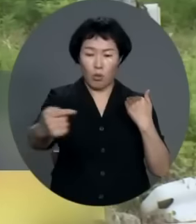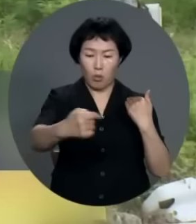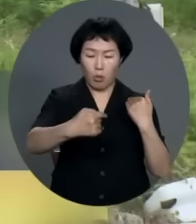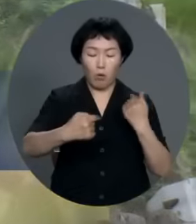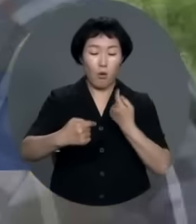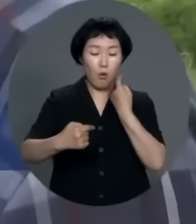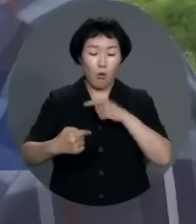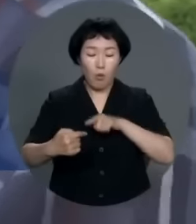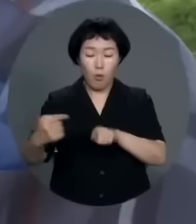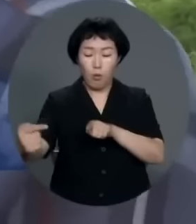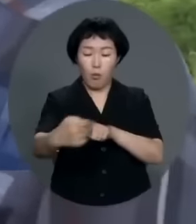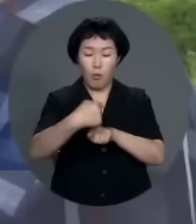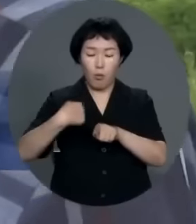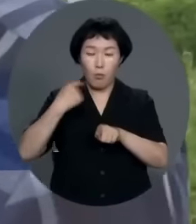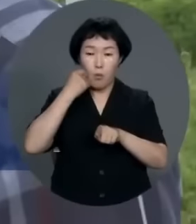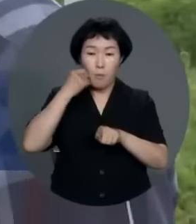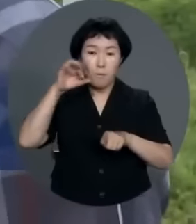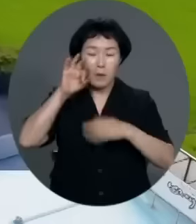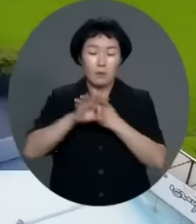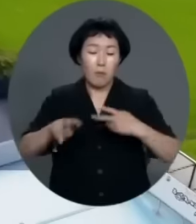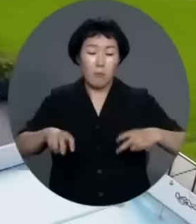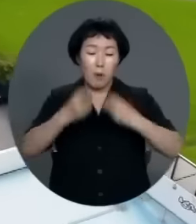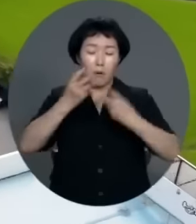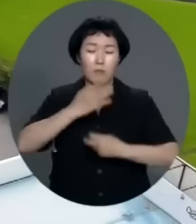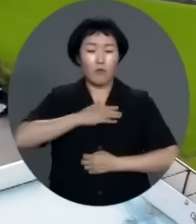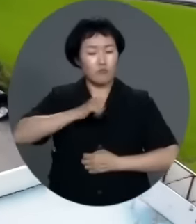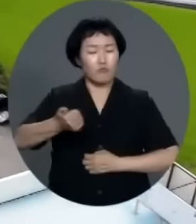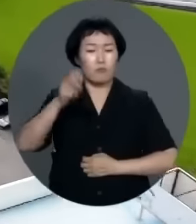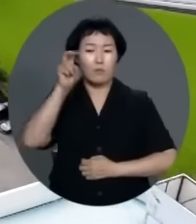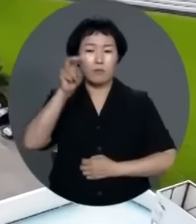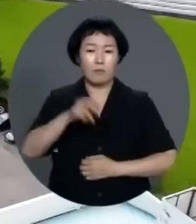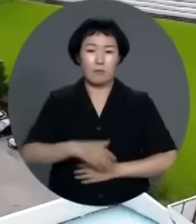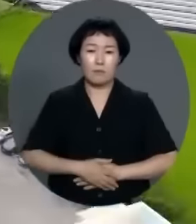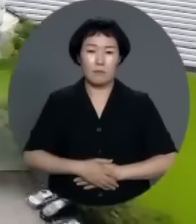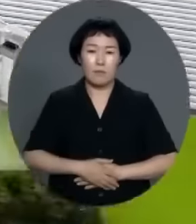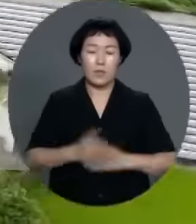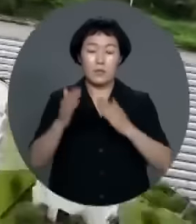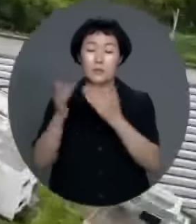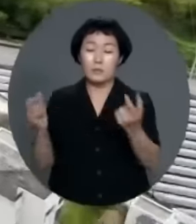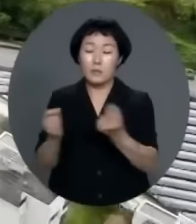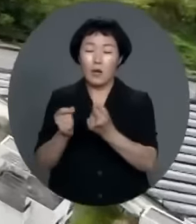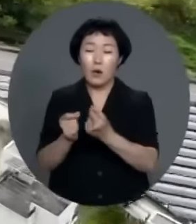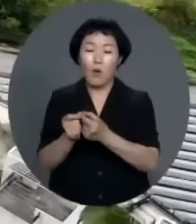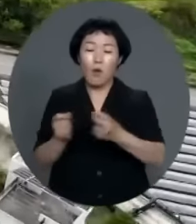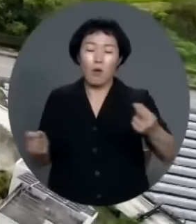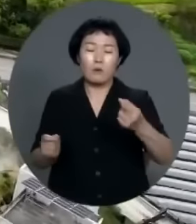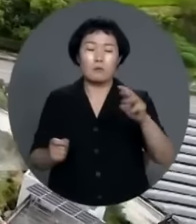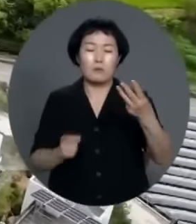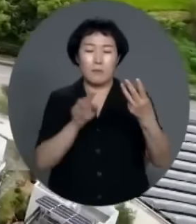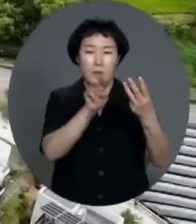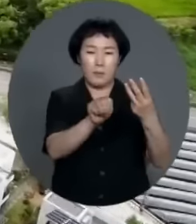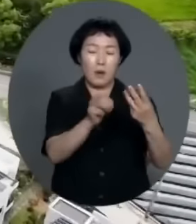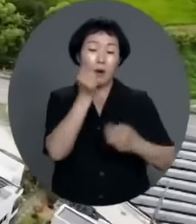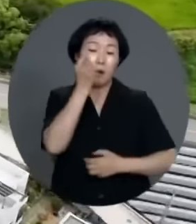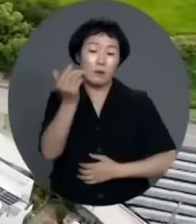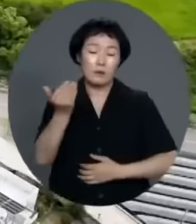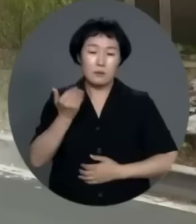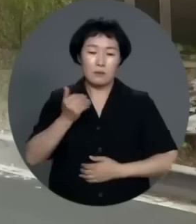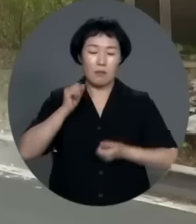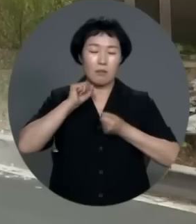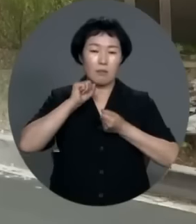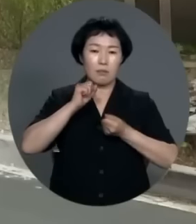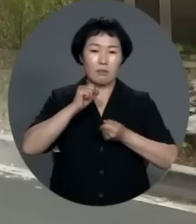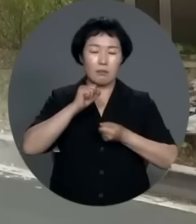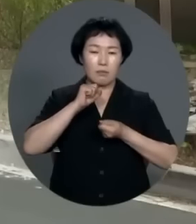못 나갑니다. 가다가 마치 우리 죽어버려요. 주택가에서 불과 300여 미터 떨어진 곳에 한달전